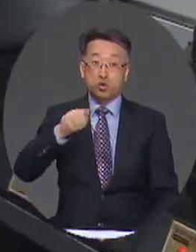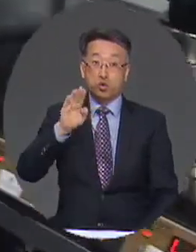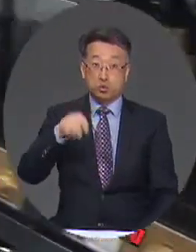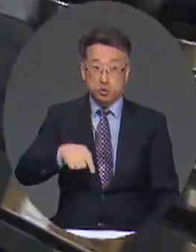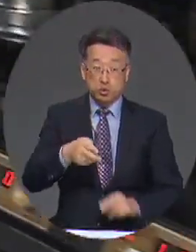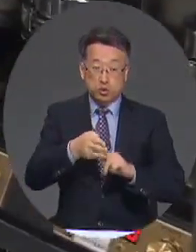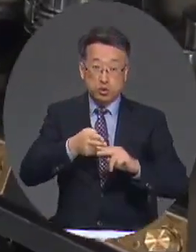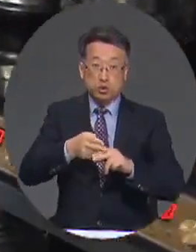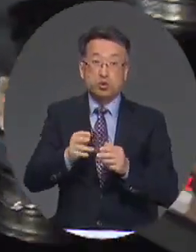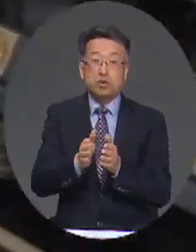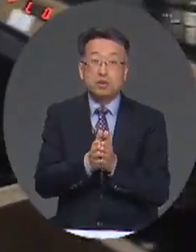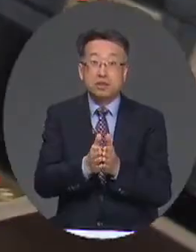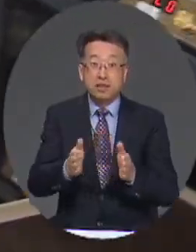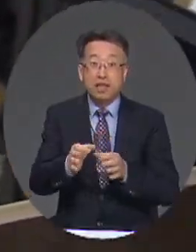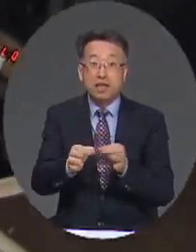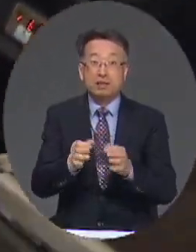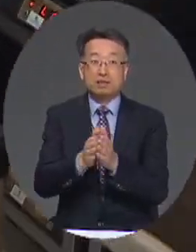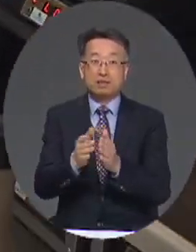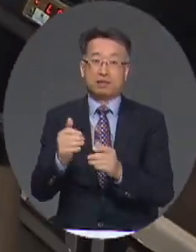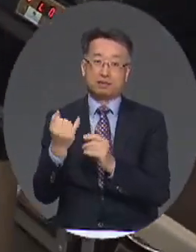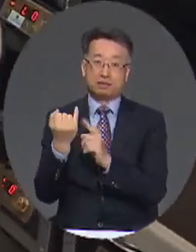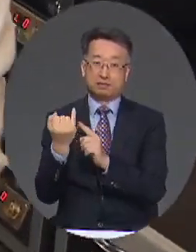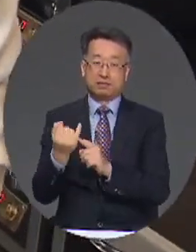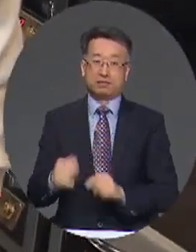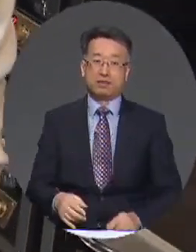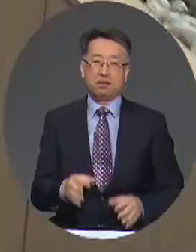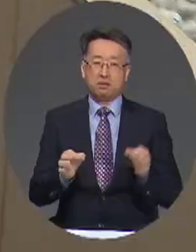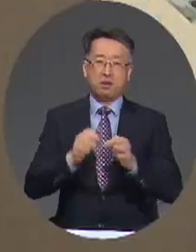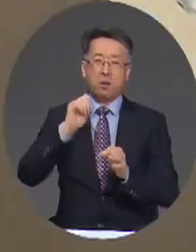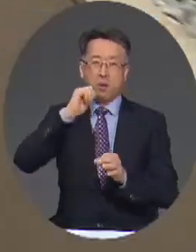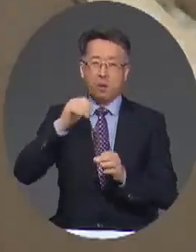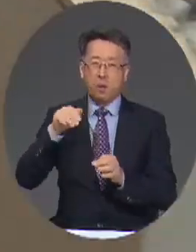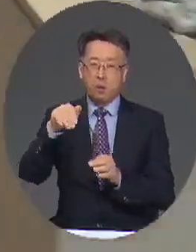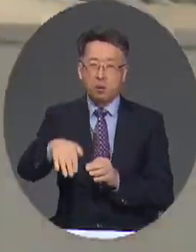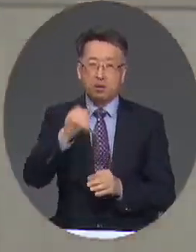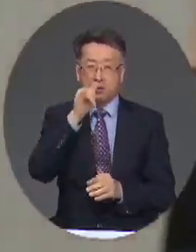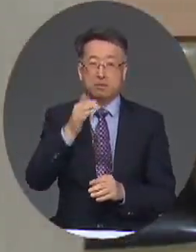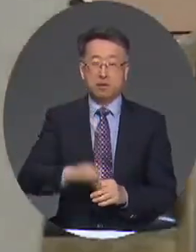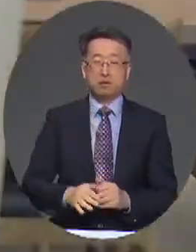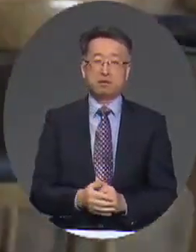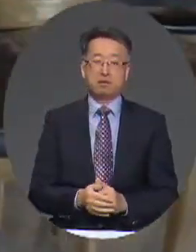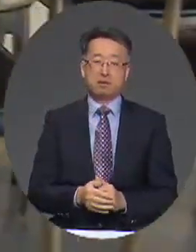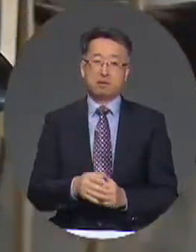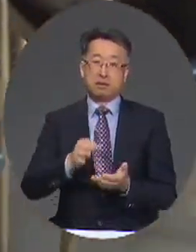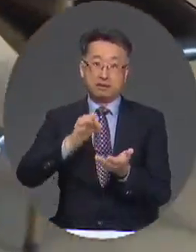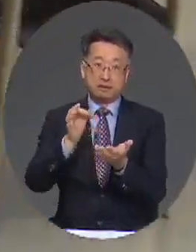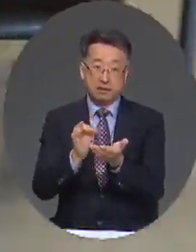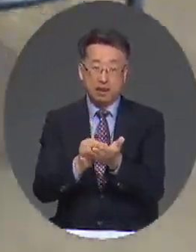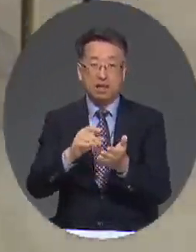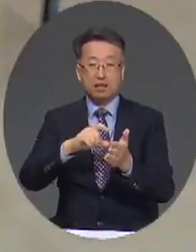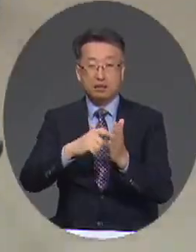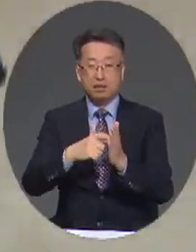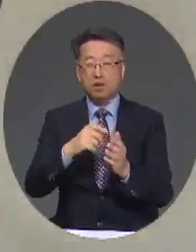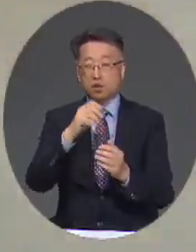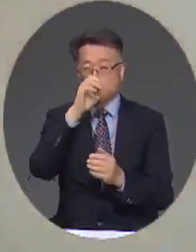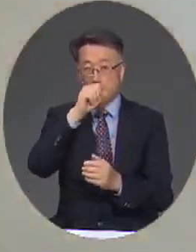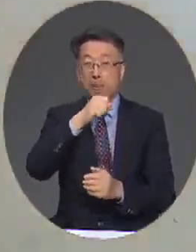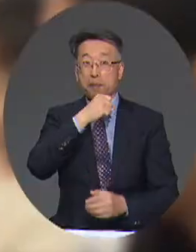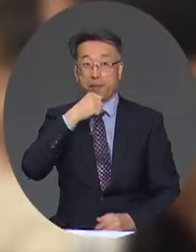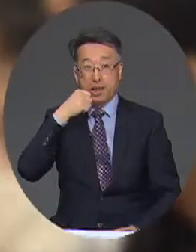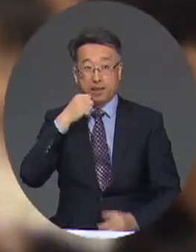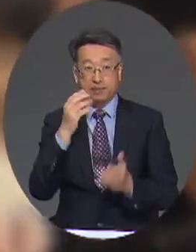메뉴와 솥밥을 선보인 이봉진 씨. 경기는 어렵지만 고객들에게 합리적 가격과 건강한 맛으로